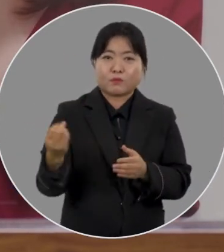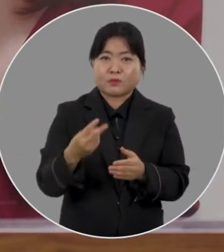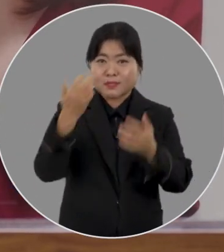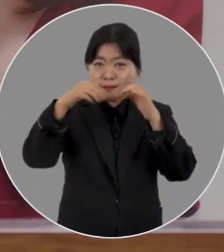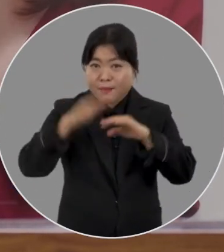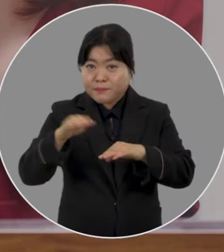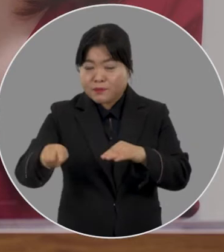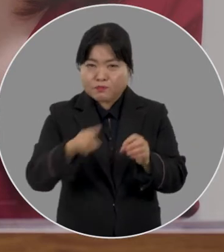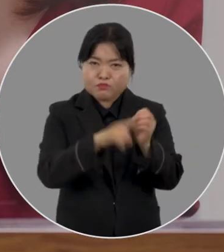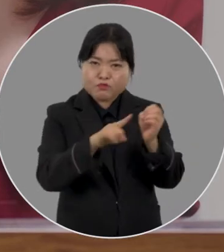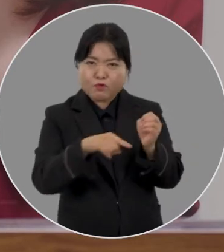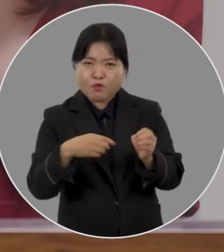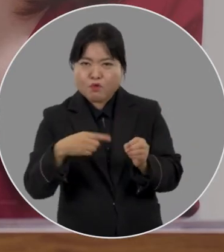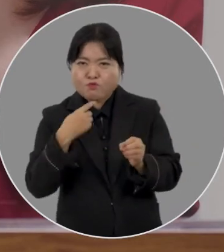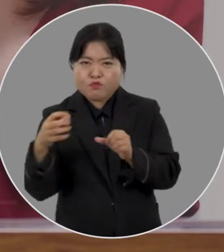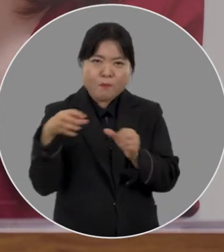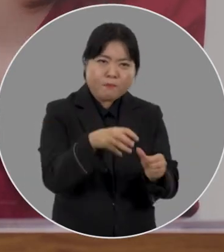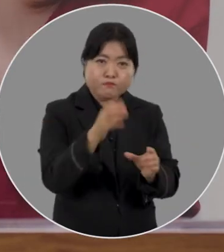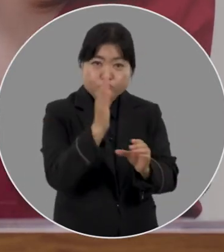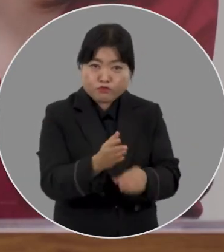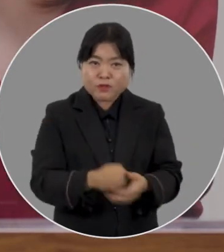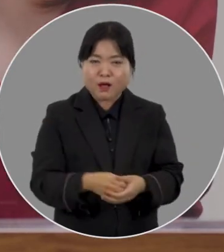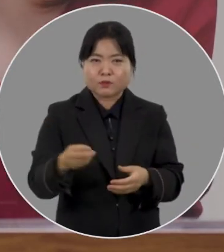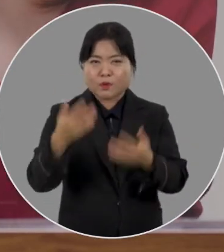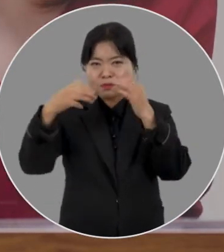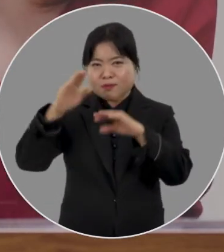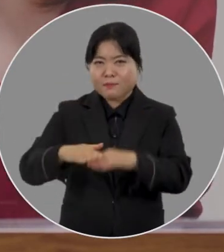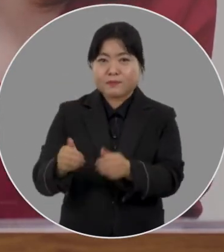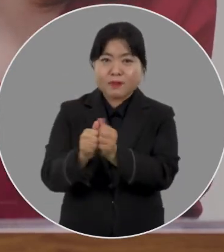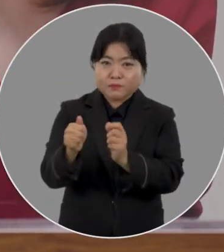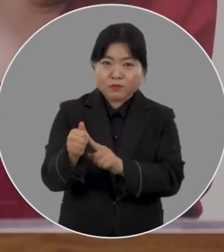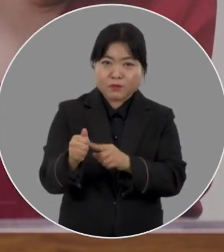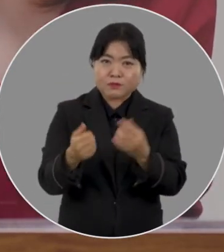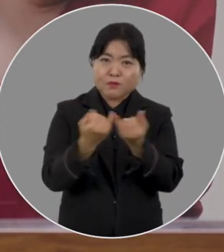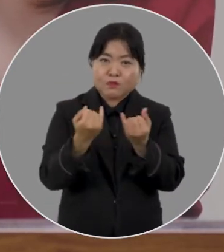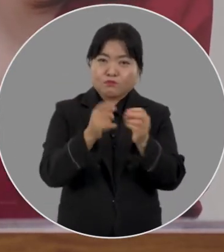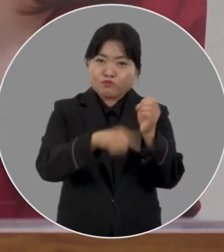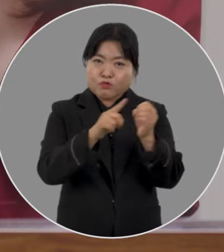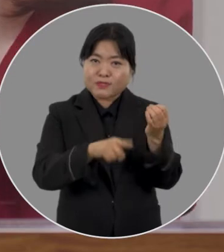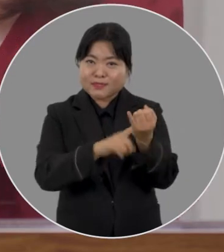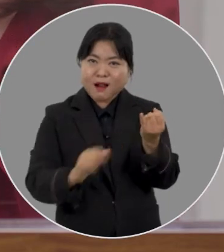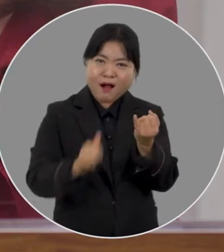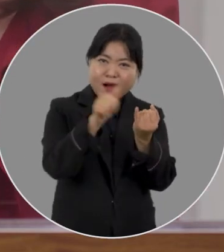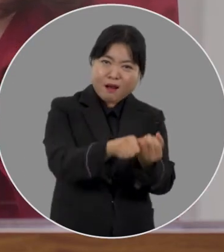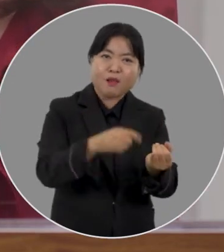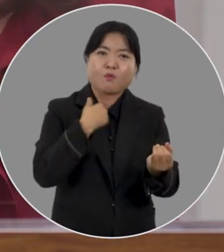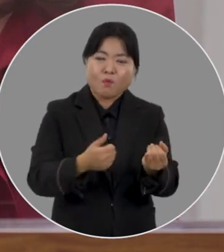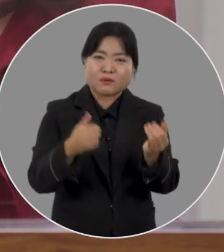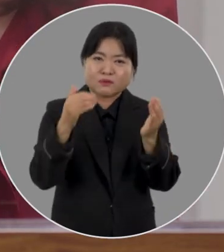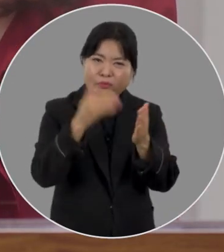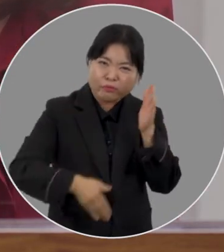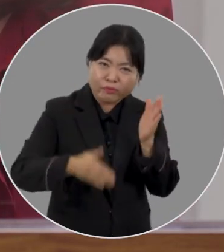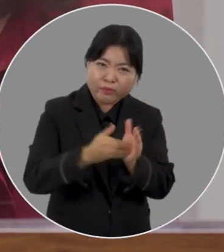뭐 이슬람이 불교를 위협하고 있다, 혹은 이슬람 남성이 뭐 여성 불교 신자들 강간하려고 했었다,